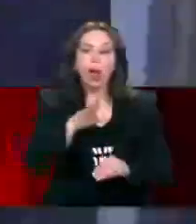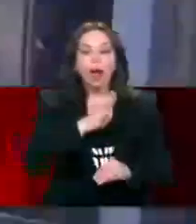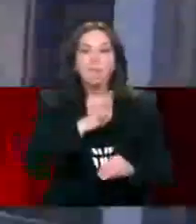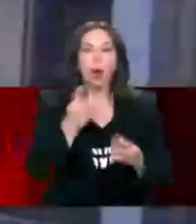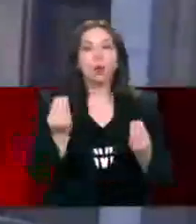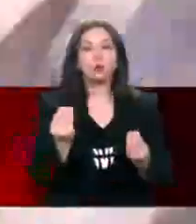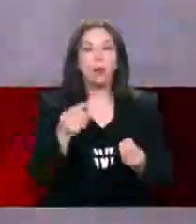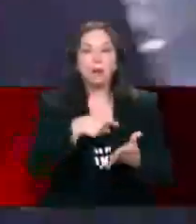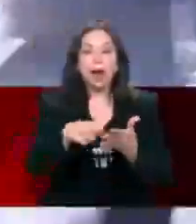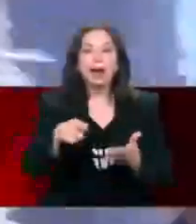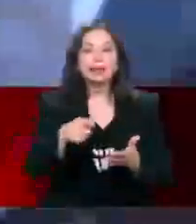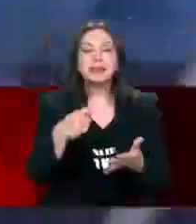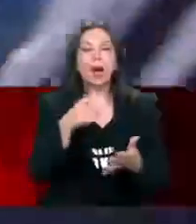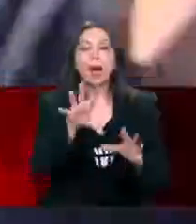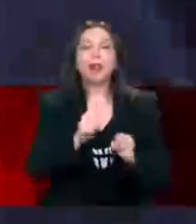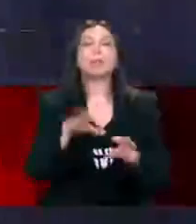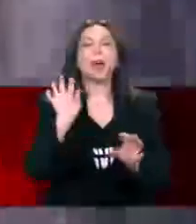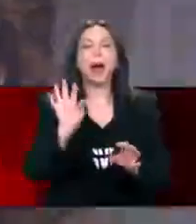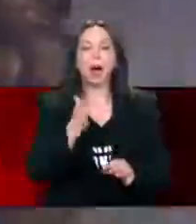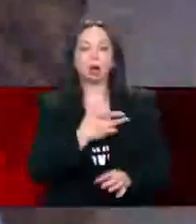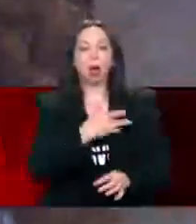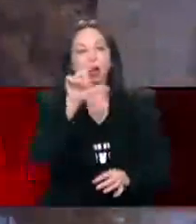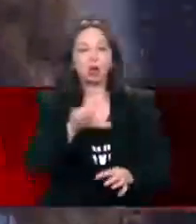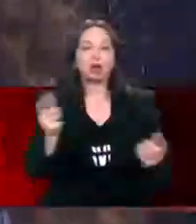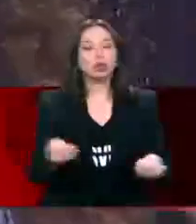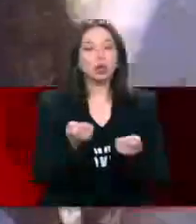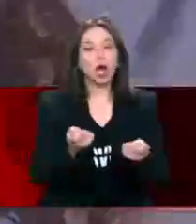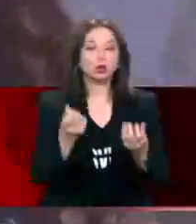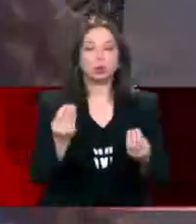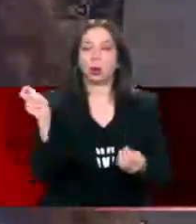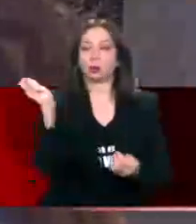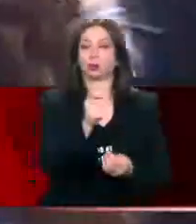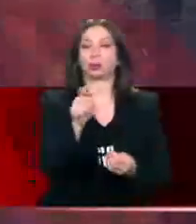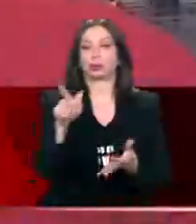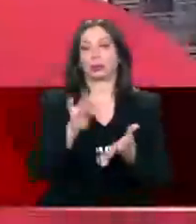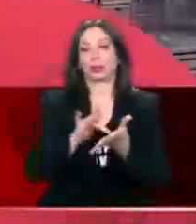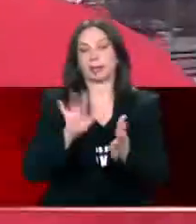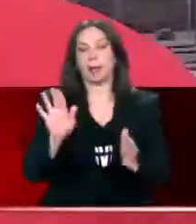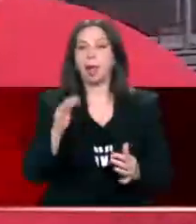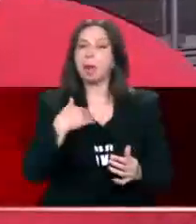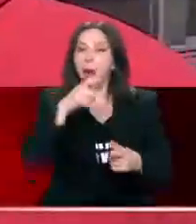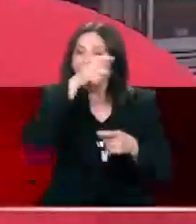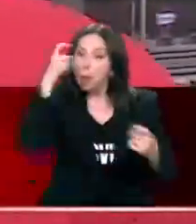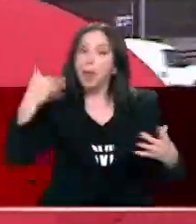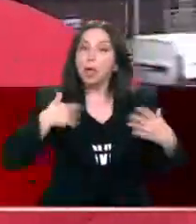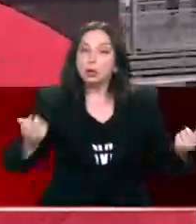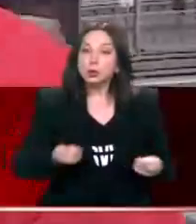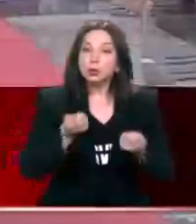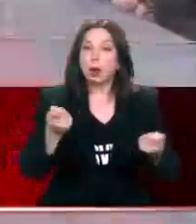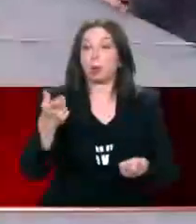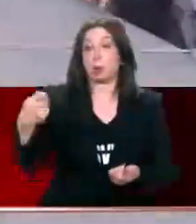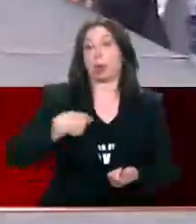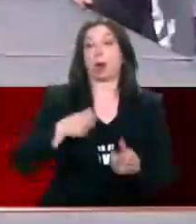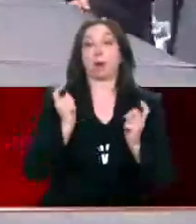maaş almayın. Böyle süründürüyorlar insanlara. Emek veriliyorsa ücreti de alınmalı. Emek veriyoruz. Karşılığını almamız